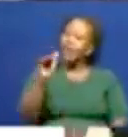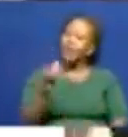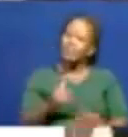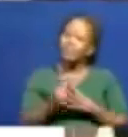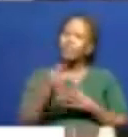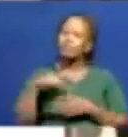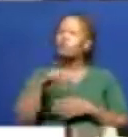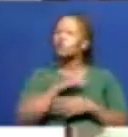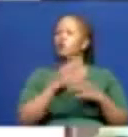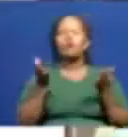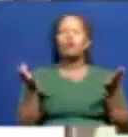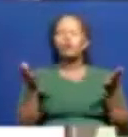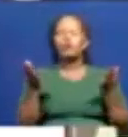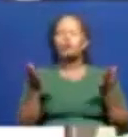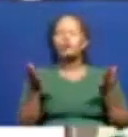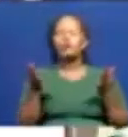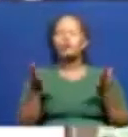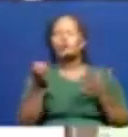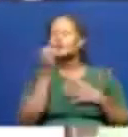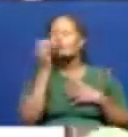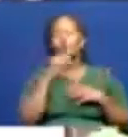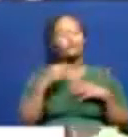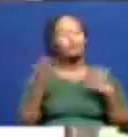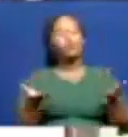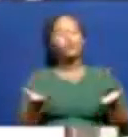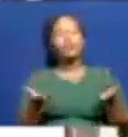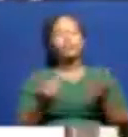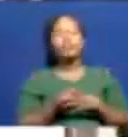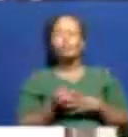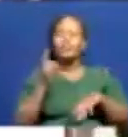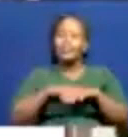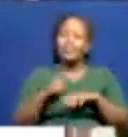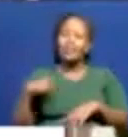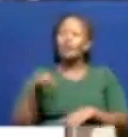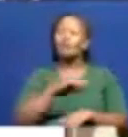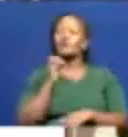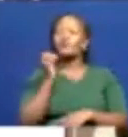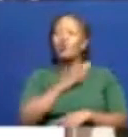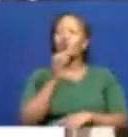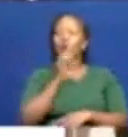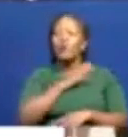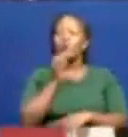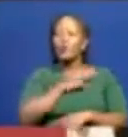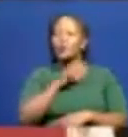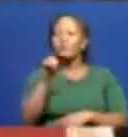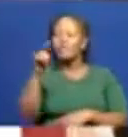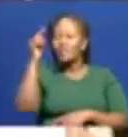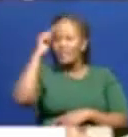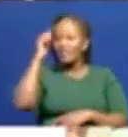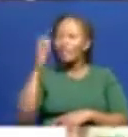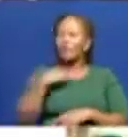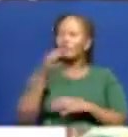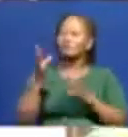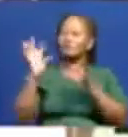wapi? Tutakula wapi? Na watu kisema wanasema tunataka kuunganisha